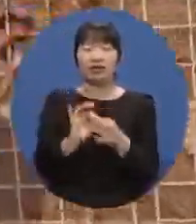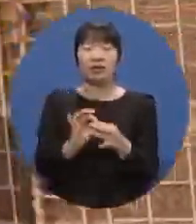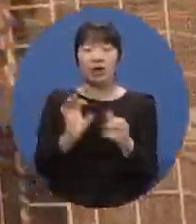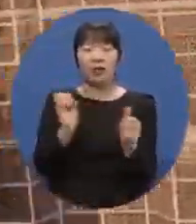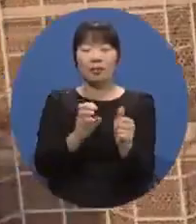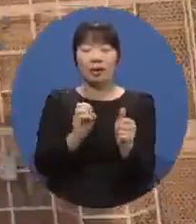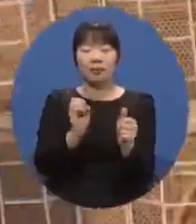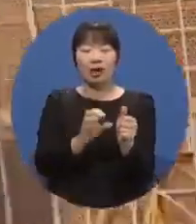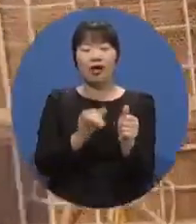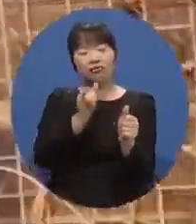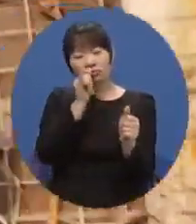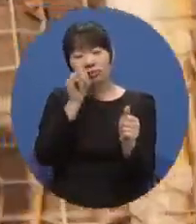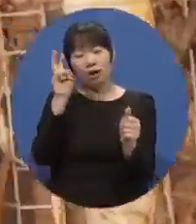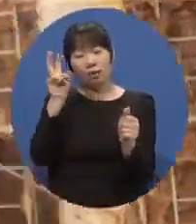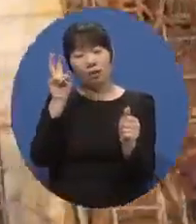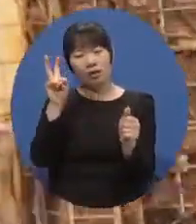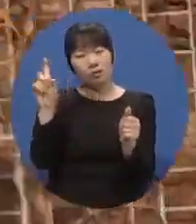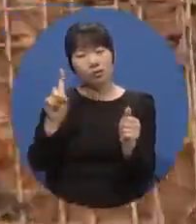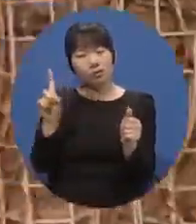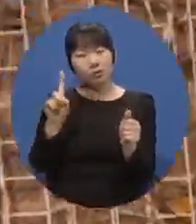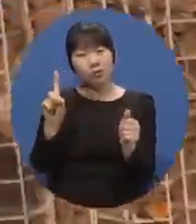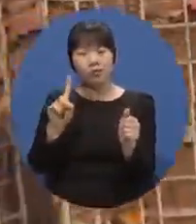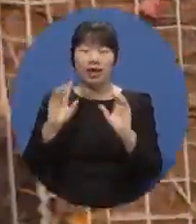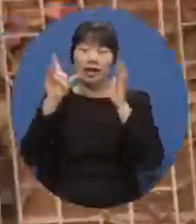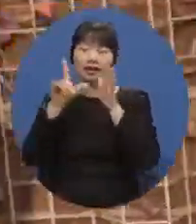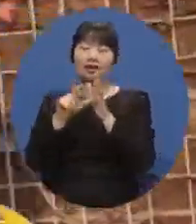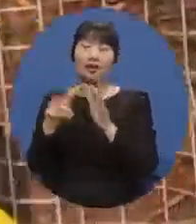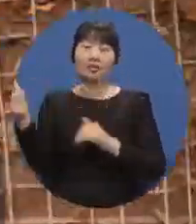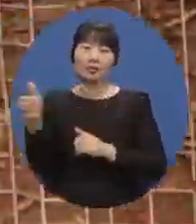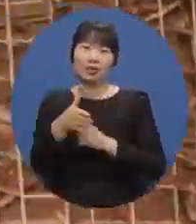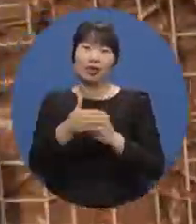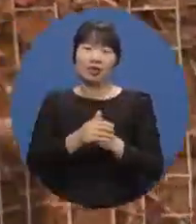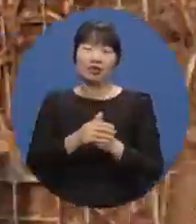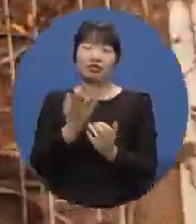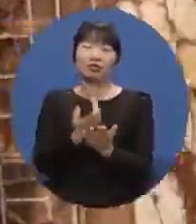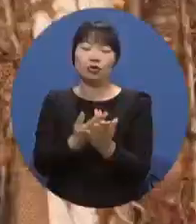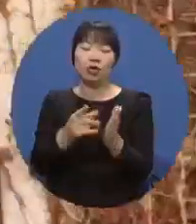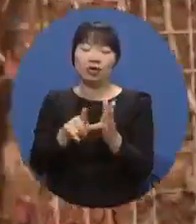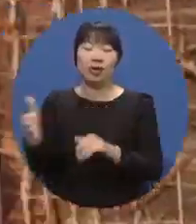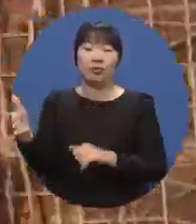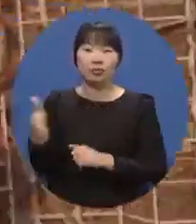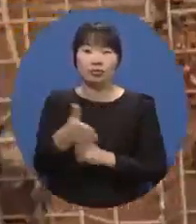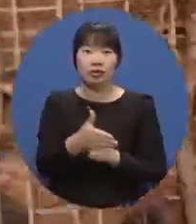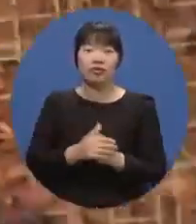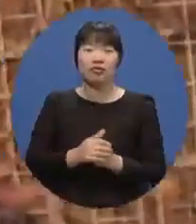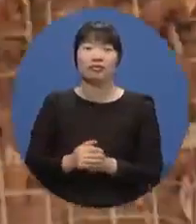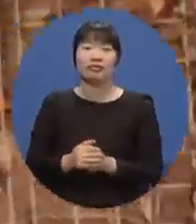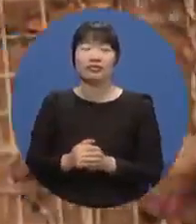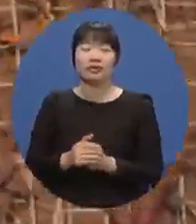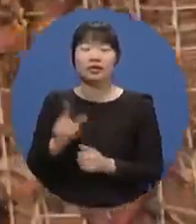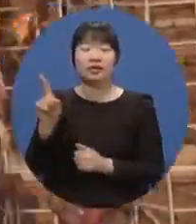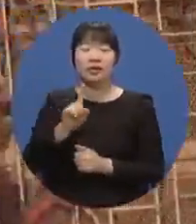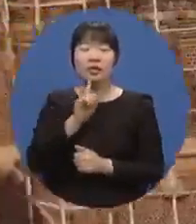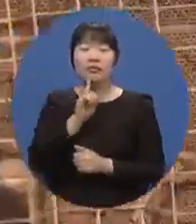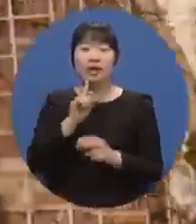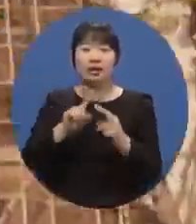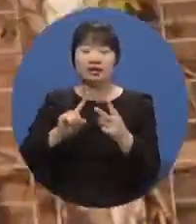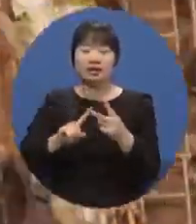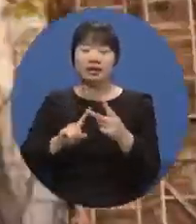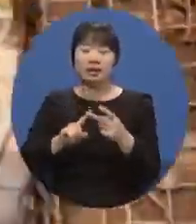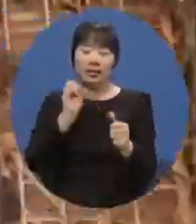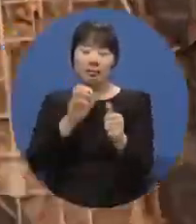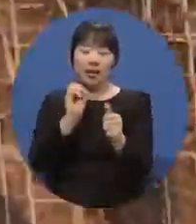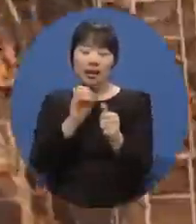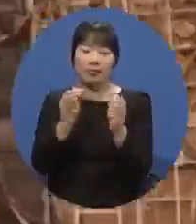얘기를 많이 했던 것 같아요. 뭐 굉장히 아기 때부터 누워 있을 때부터 어떤 얘기든 제가 막 얘기를